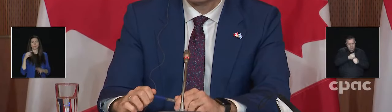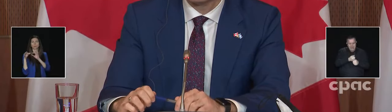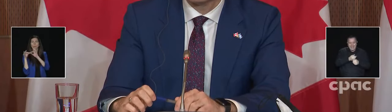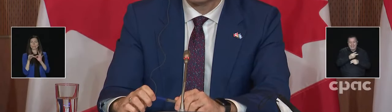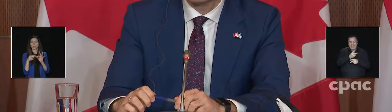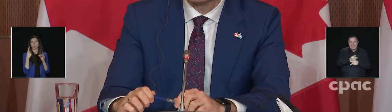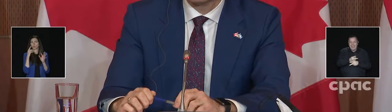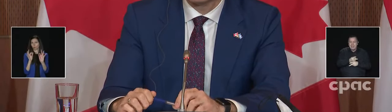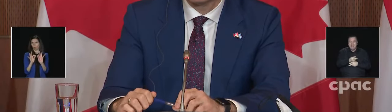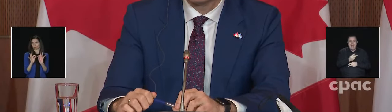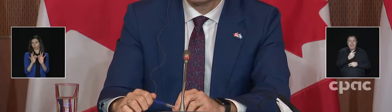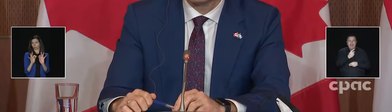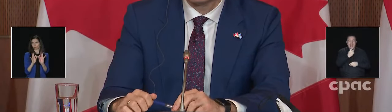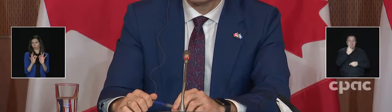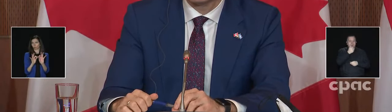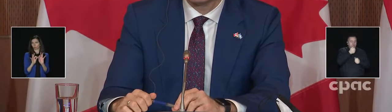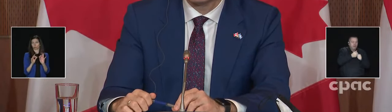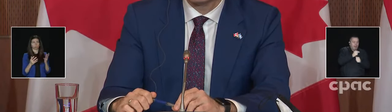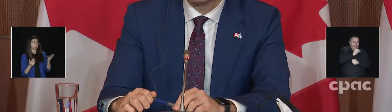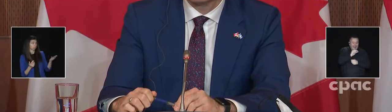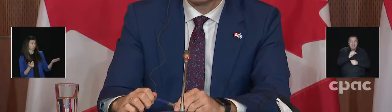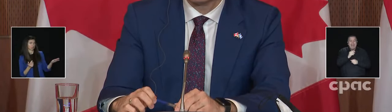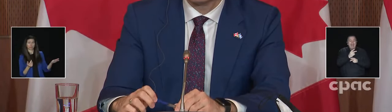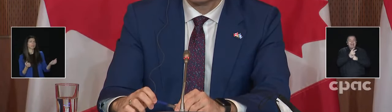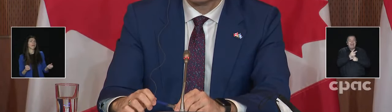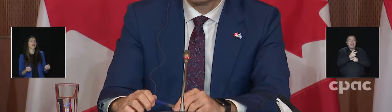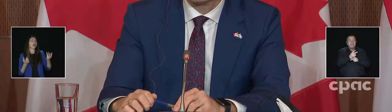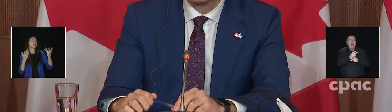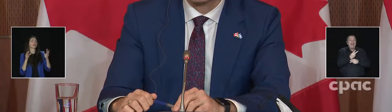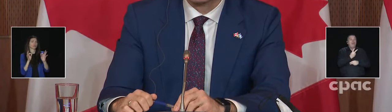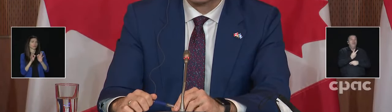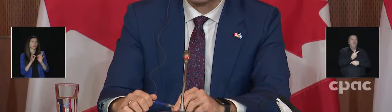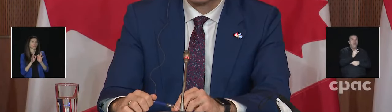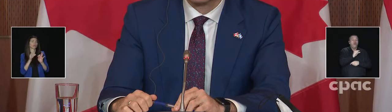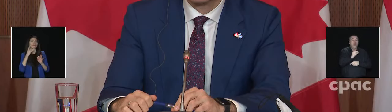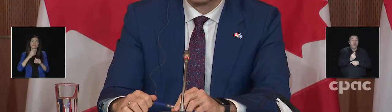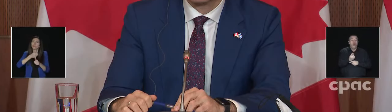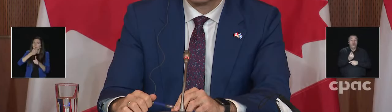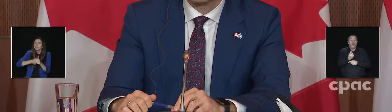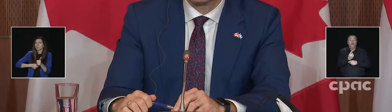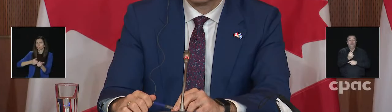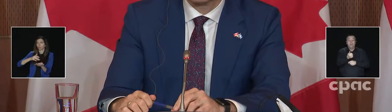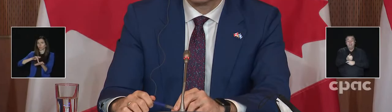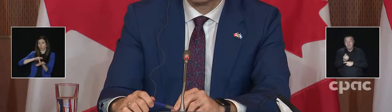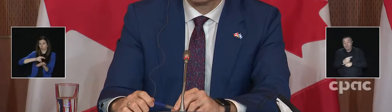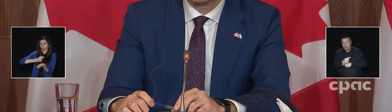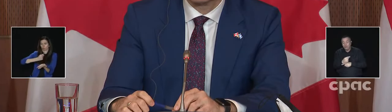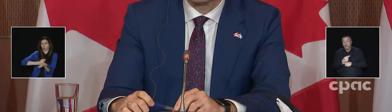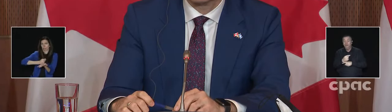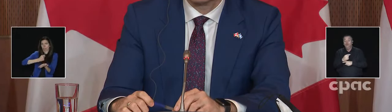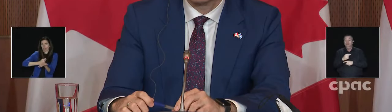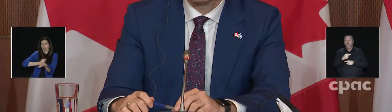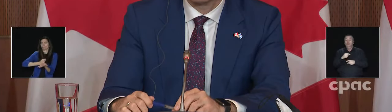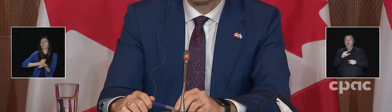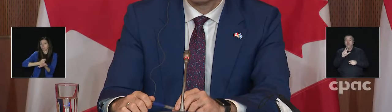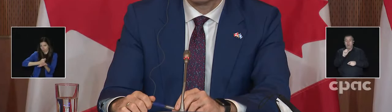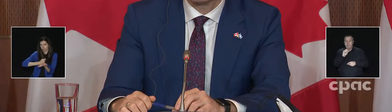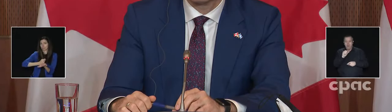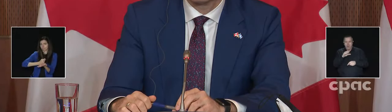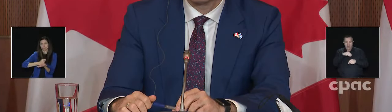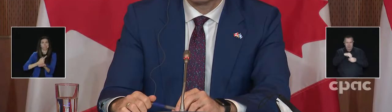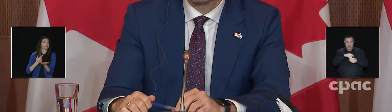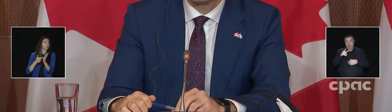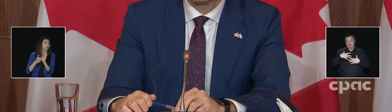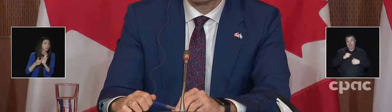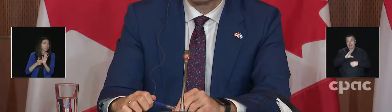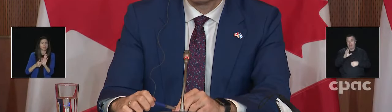par dose, là, mais par traitement qui implique là, deux doses par jour, en fait, sur 10 jours, là, trois pilules par dose, là, c'est ce que Santé